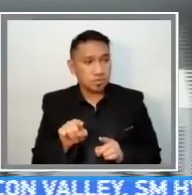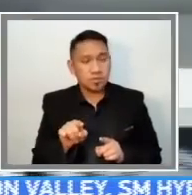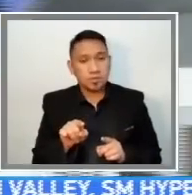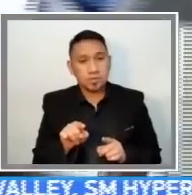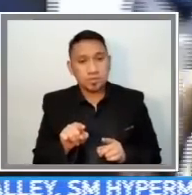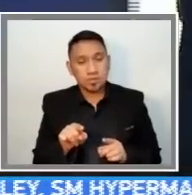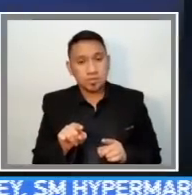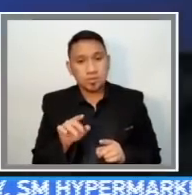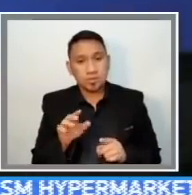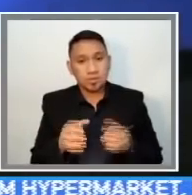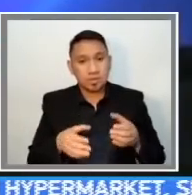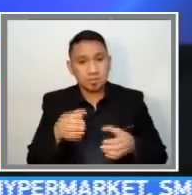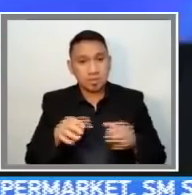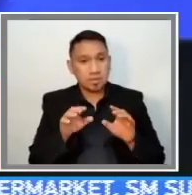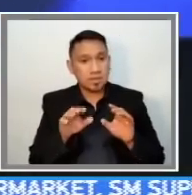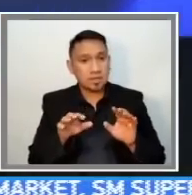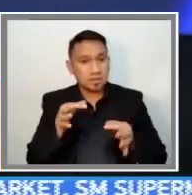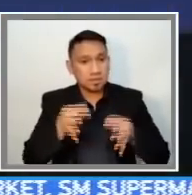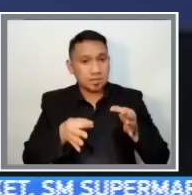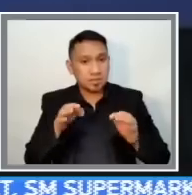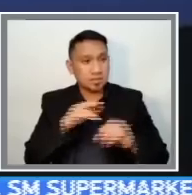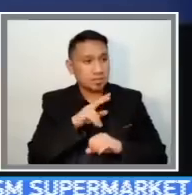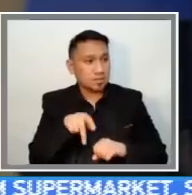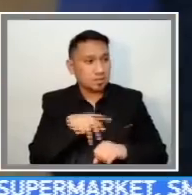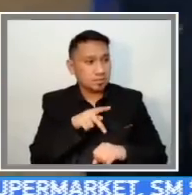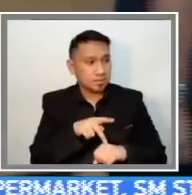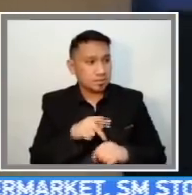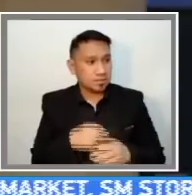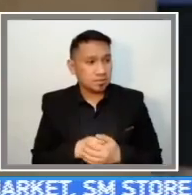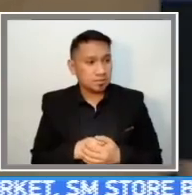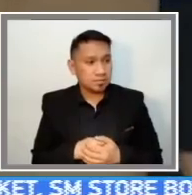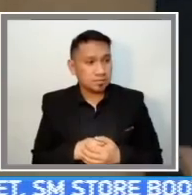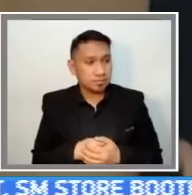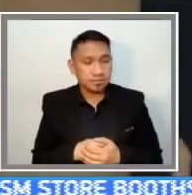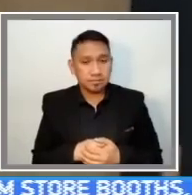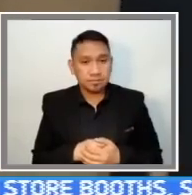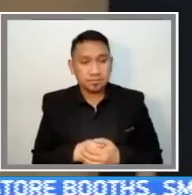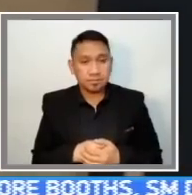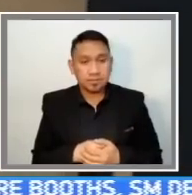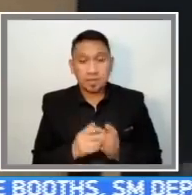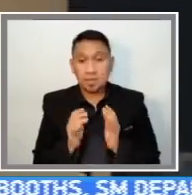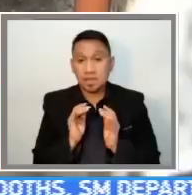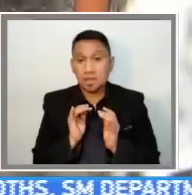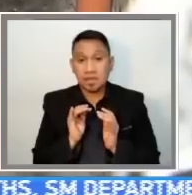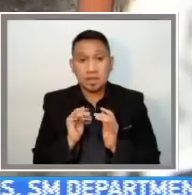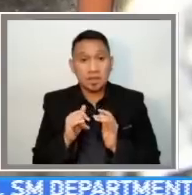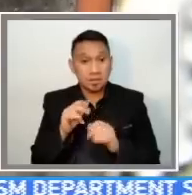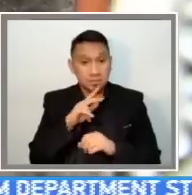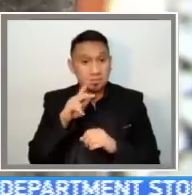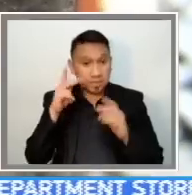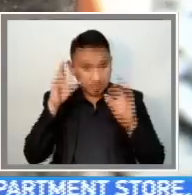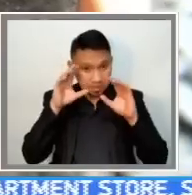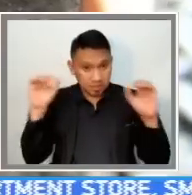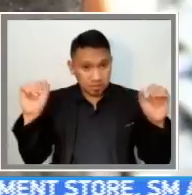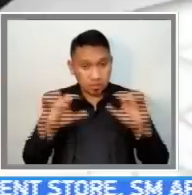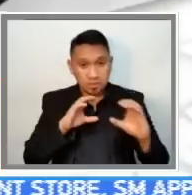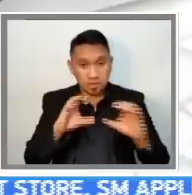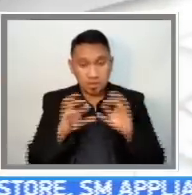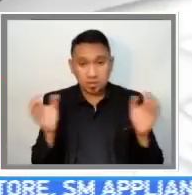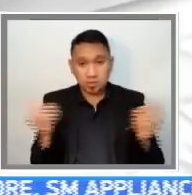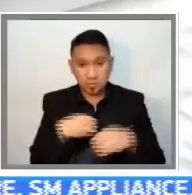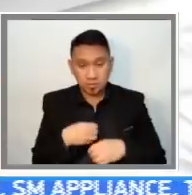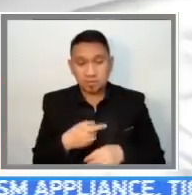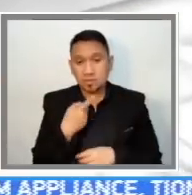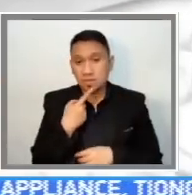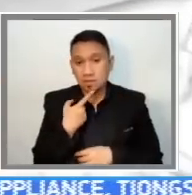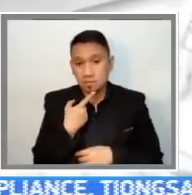Pilipinas at paglaban sa impunity. Sa pahayag ng Presidential Communications Office, sinabi ni Pangulong Bongbong Marcos